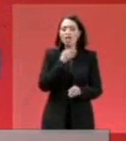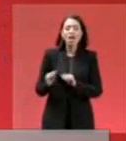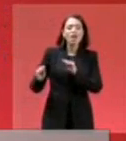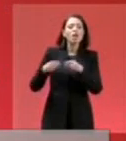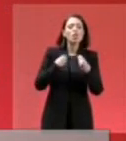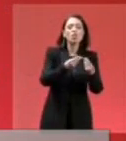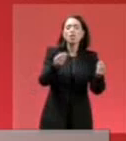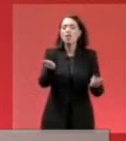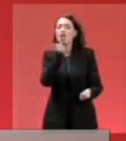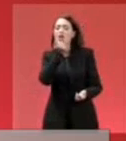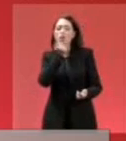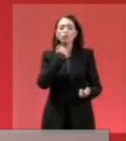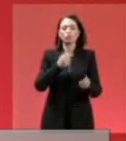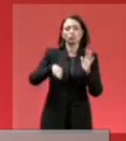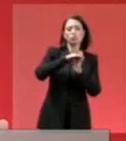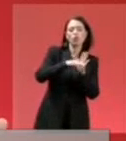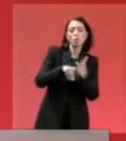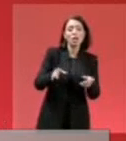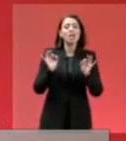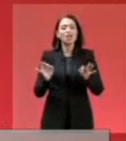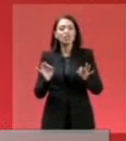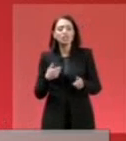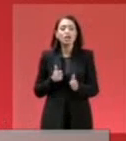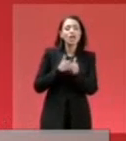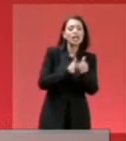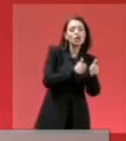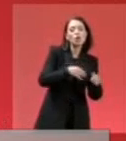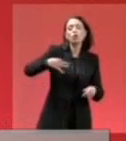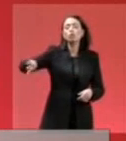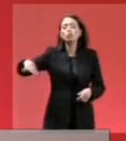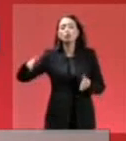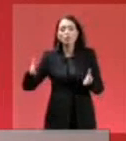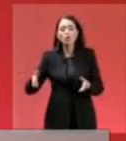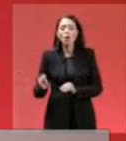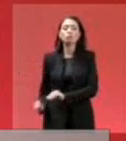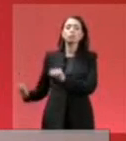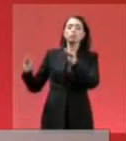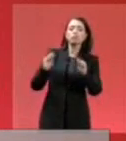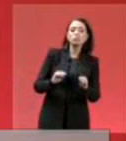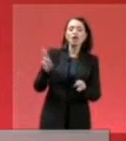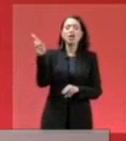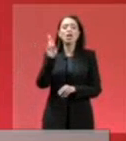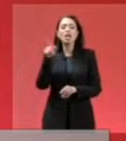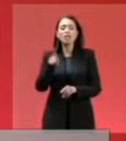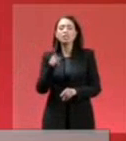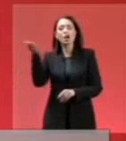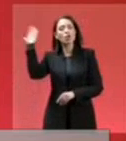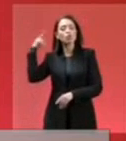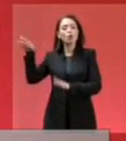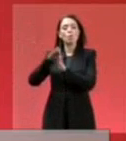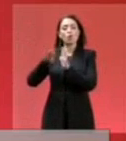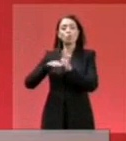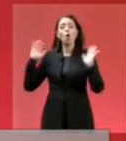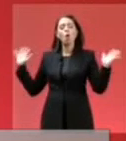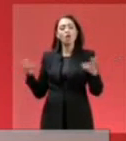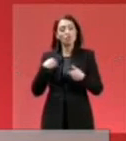ασυδοσία στις απολύσεις και φυσικά κυνηγώντας τους πιο αδύναμους, επαναφέροντας ρατσιστικά στερεότυπα, όλα αυτά